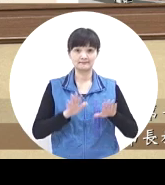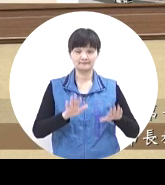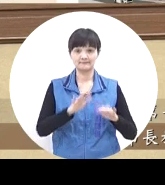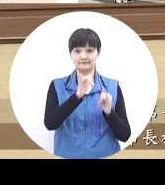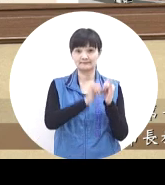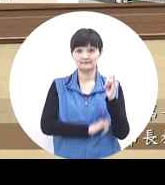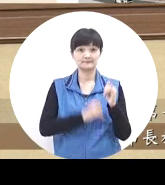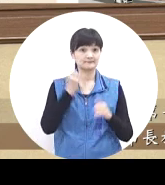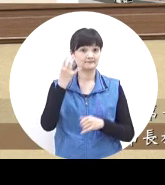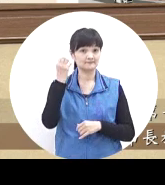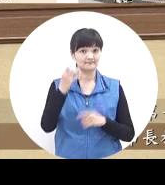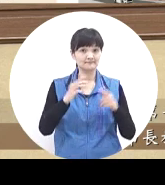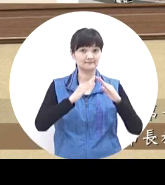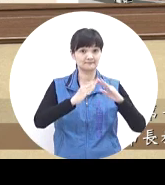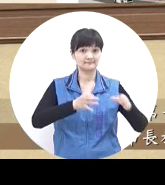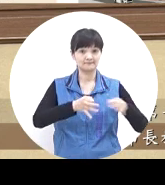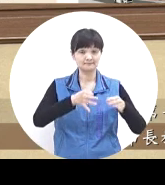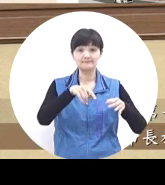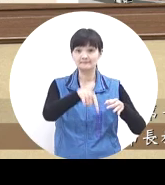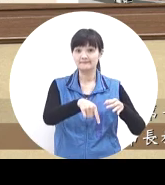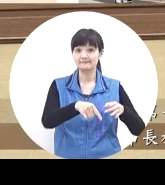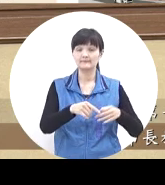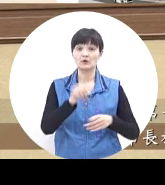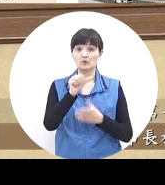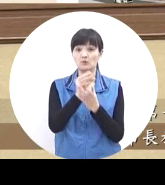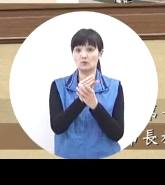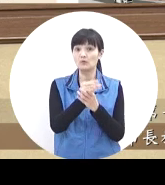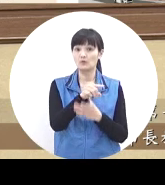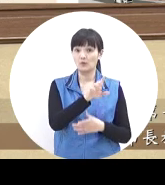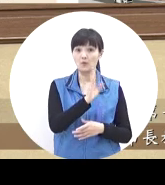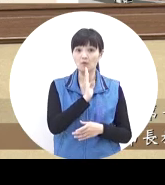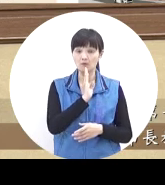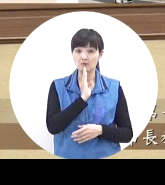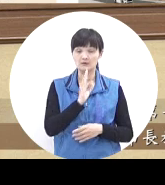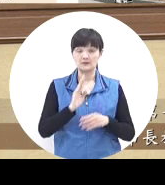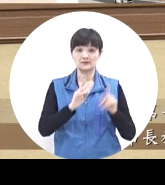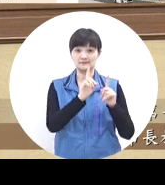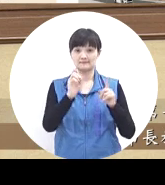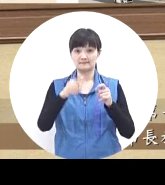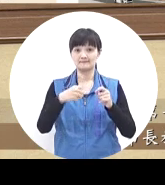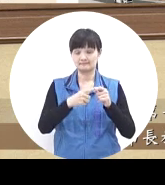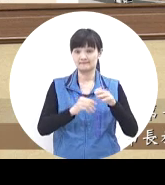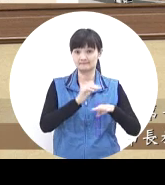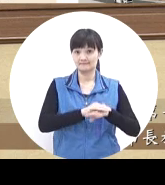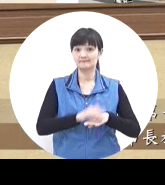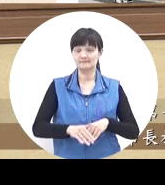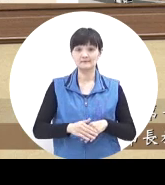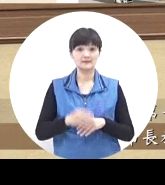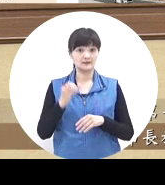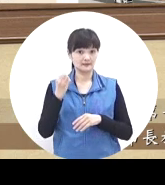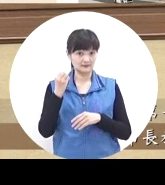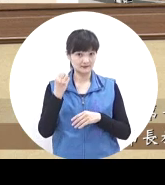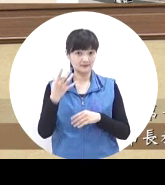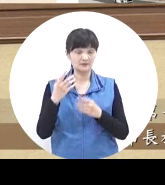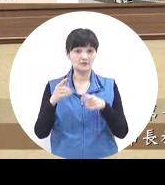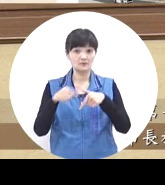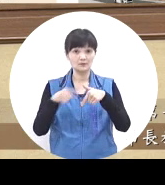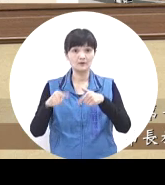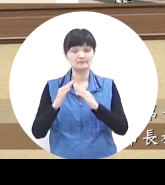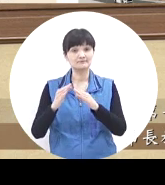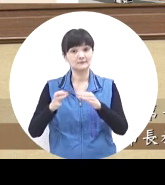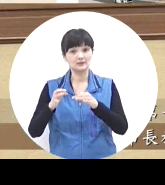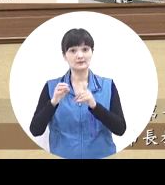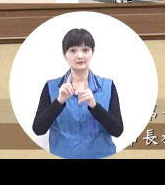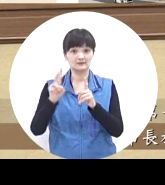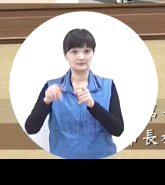们五股的公有零售市场，111年完工新庄新化市场，112年完工板桥黄